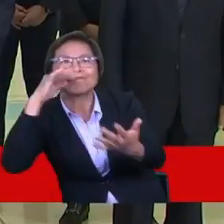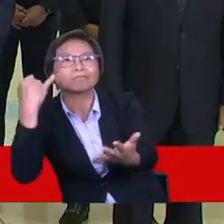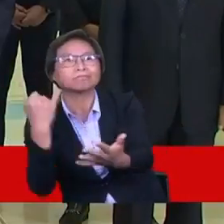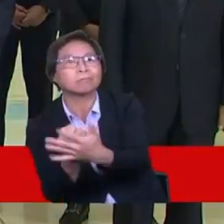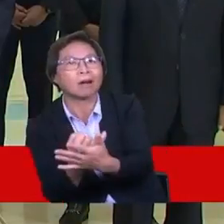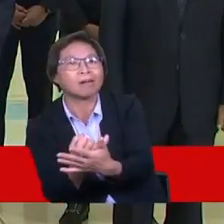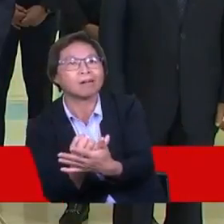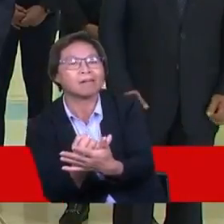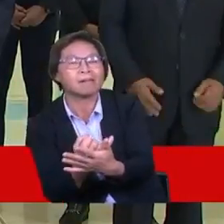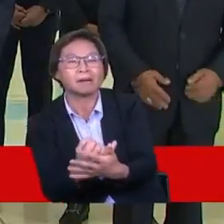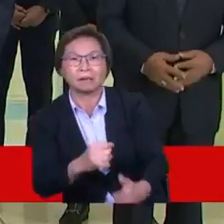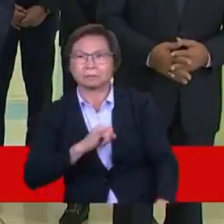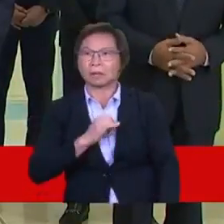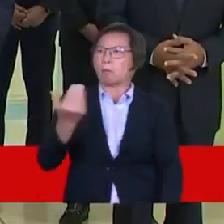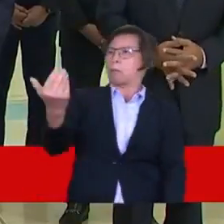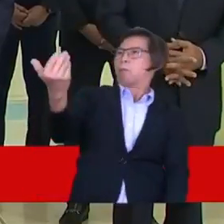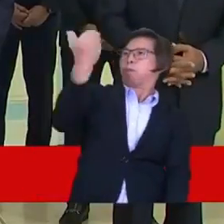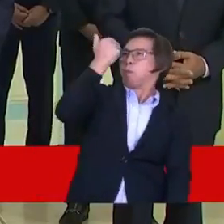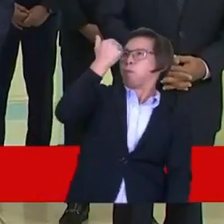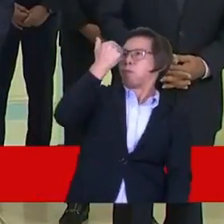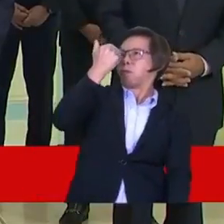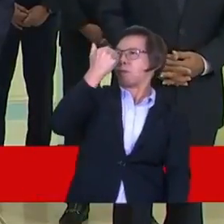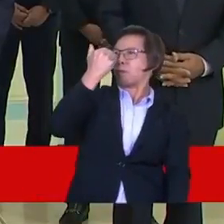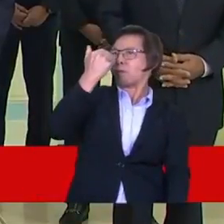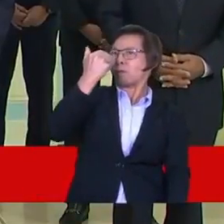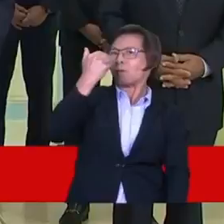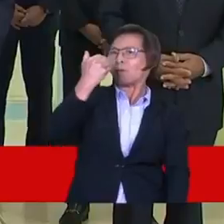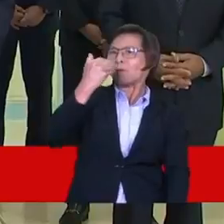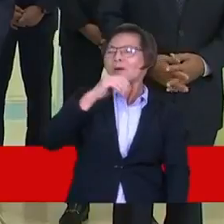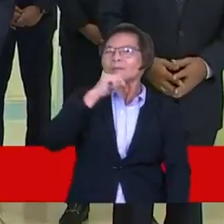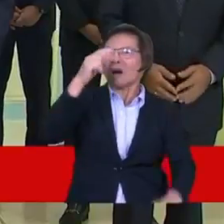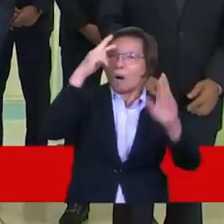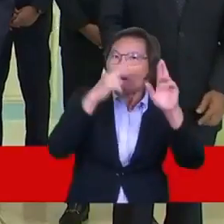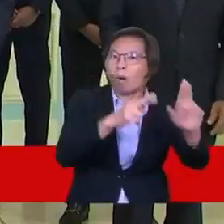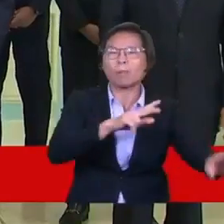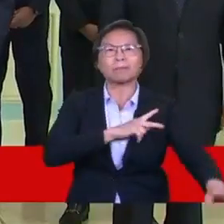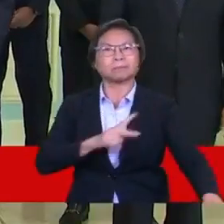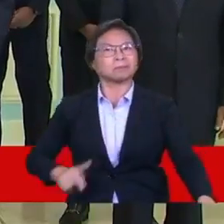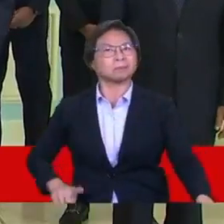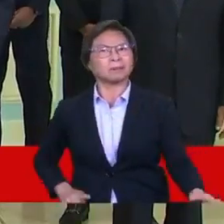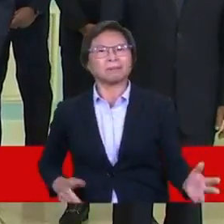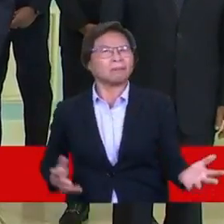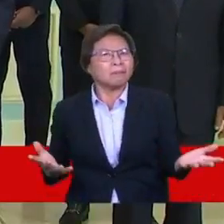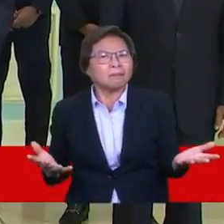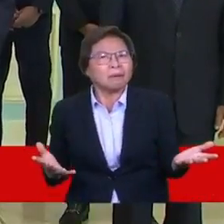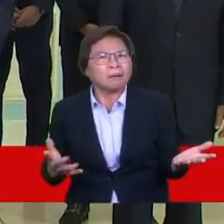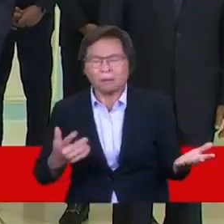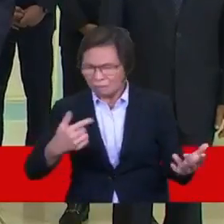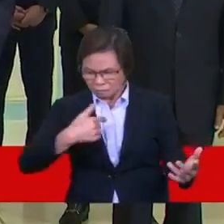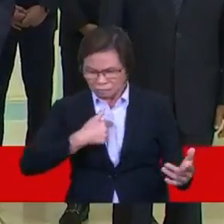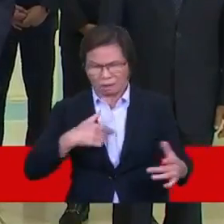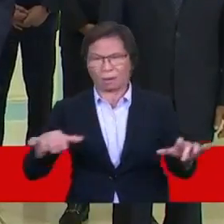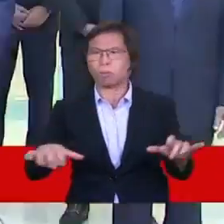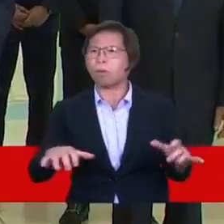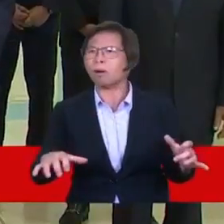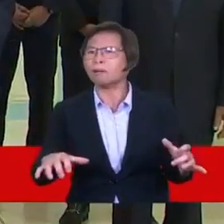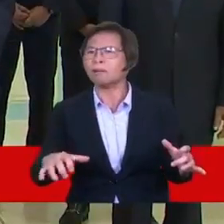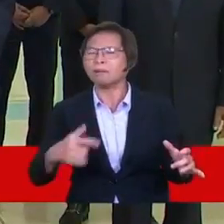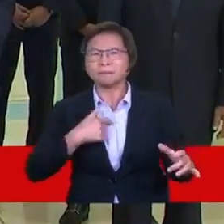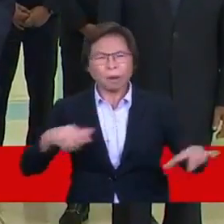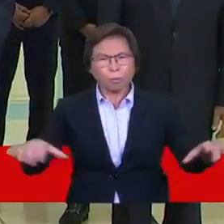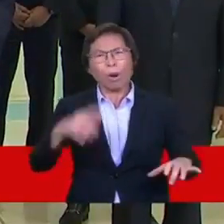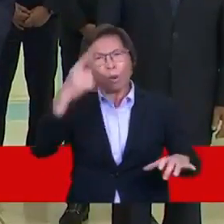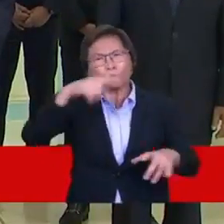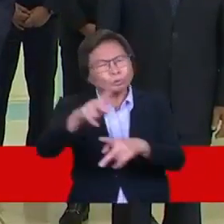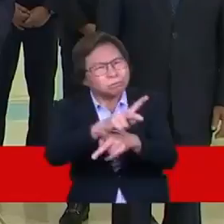Hai saya juga telah dituduh mendesak kepada rajut Hai sedangkan apa yang saya lakukan adalah semata-mata untuk